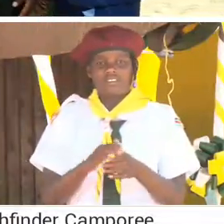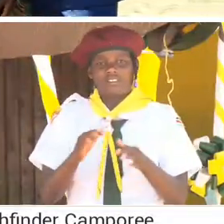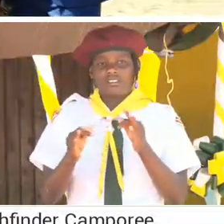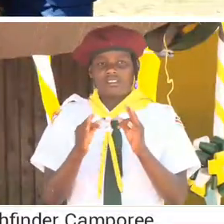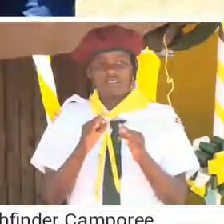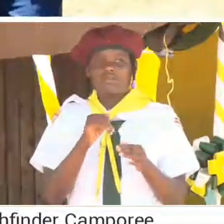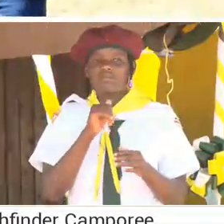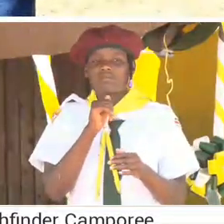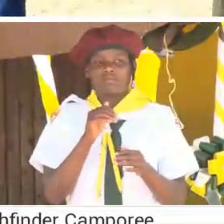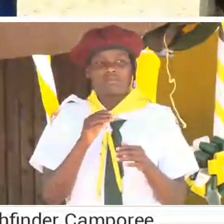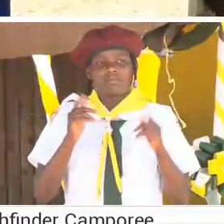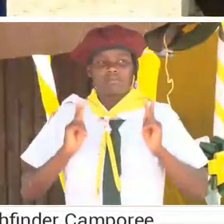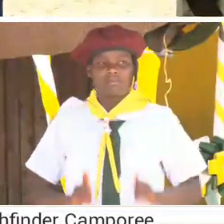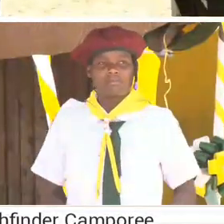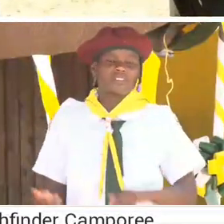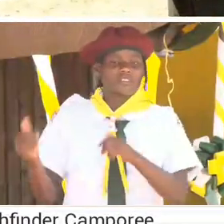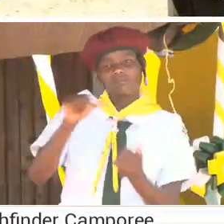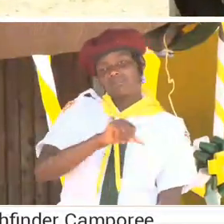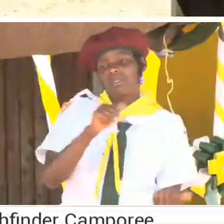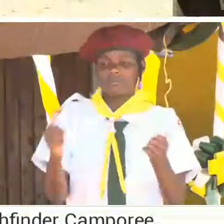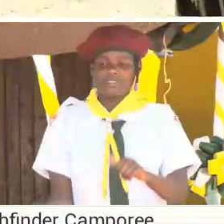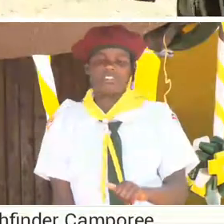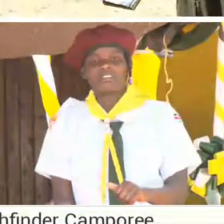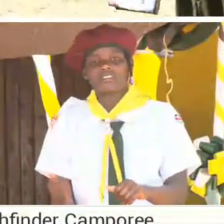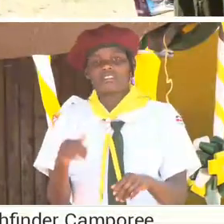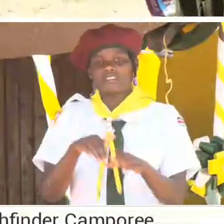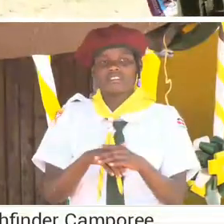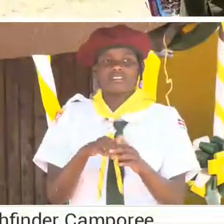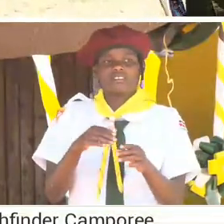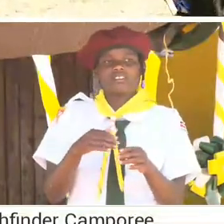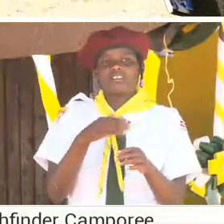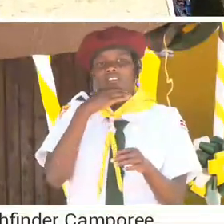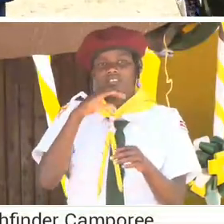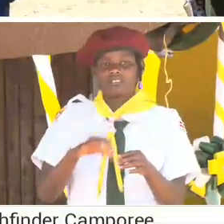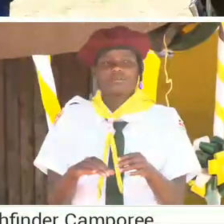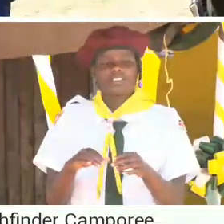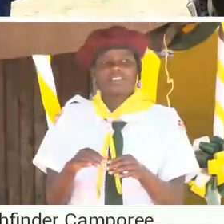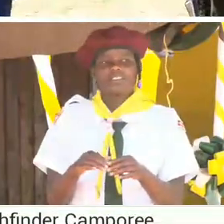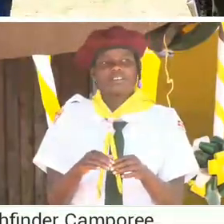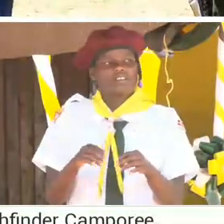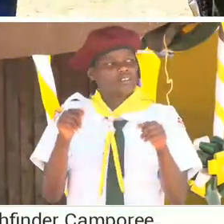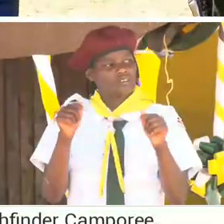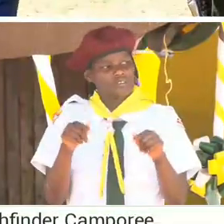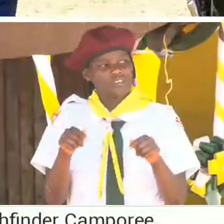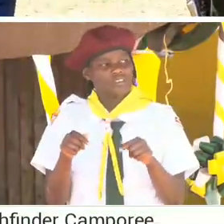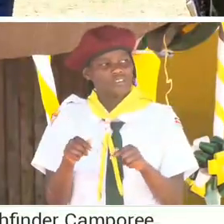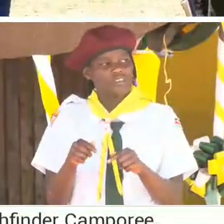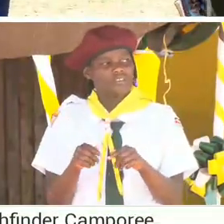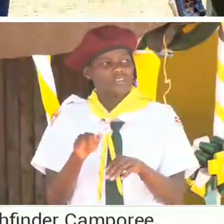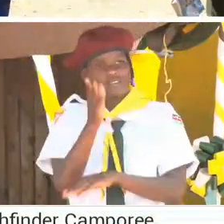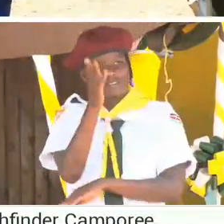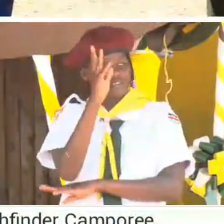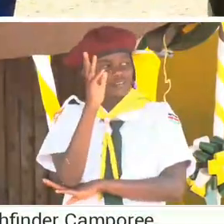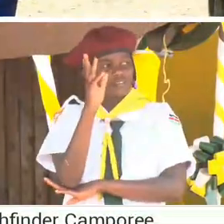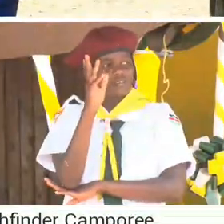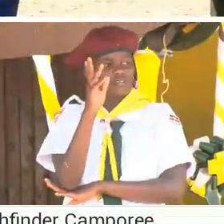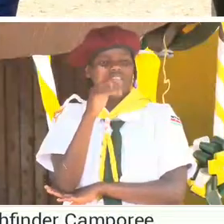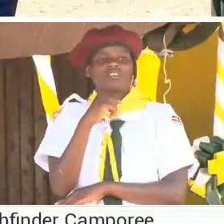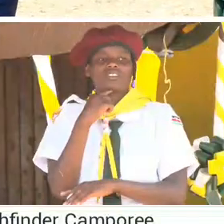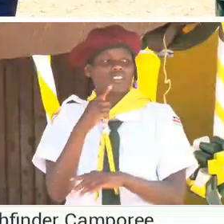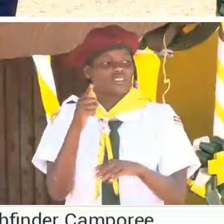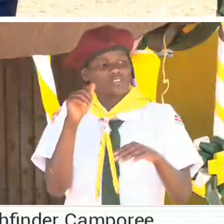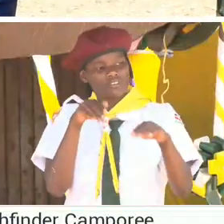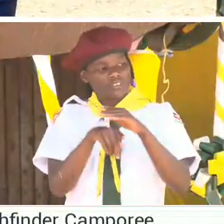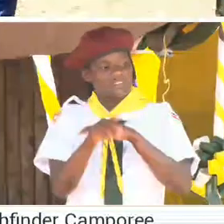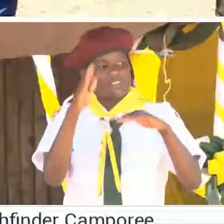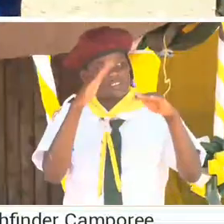asipozaliwa kwa maji na kwa roho kamwe hawezi kuurithi ufalme wa mbinguni." Mchana wa leo ninakwambia, ili urithi ufalme wa